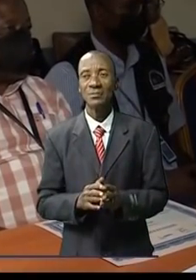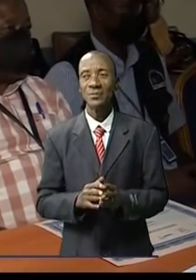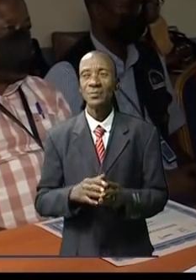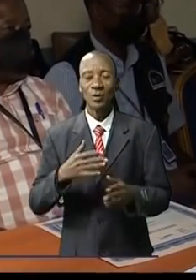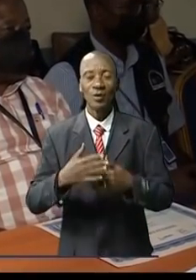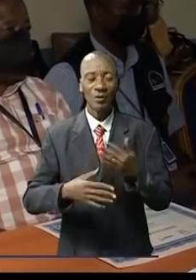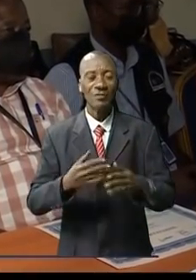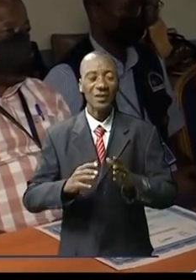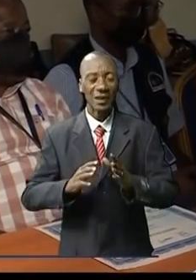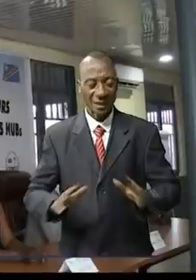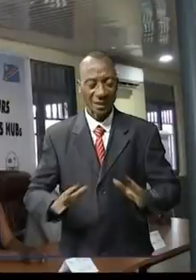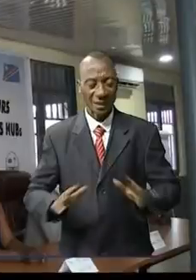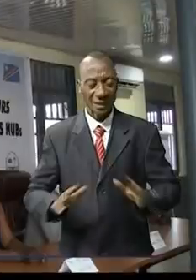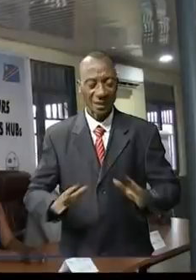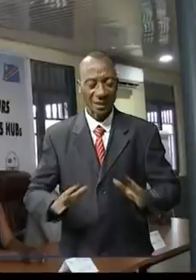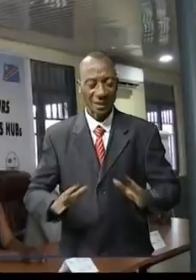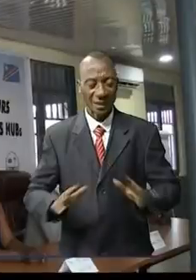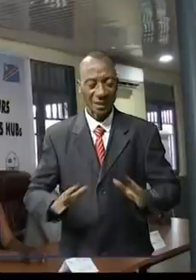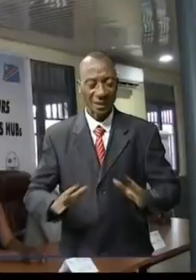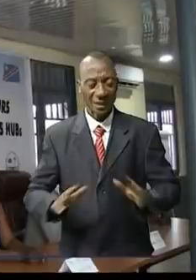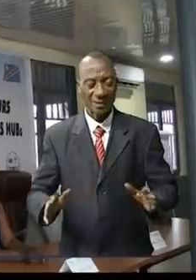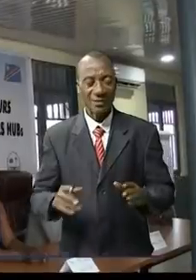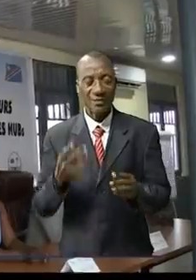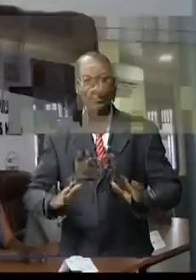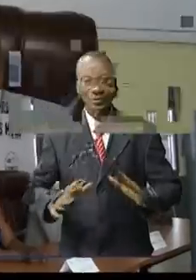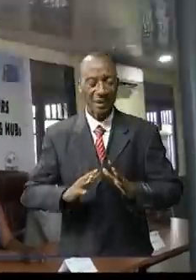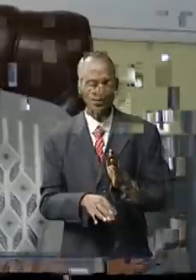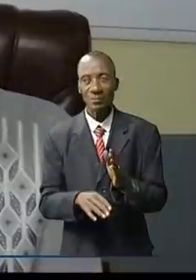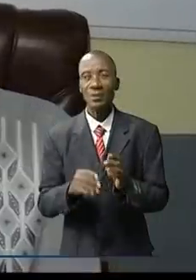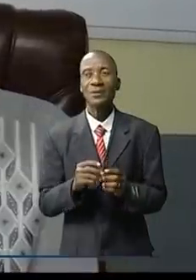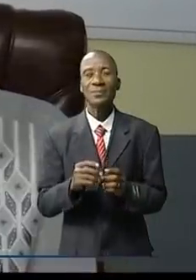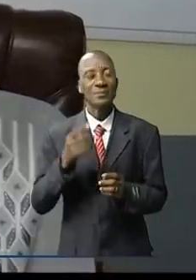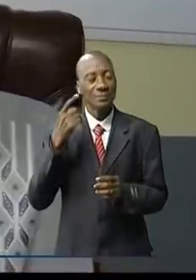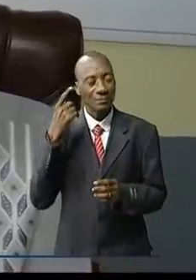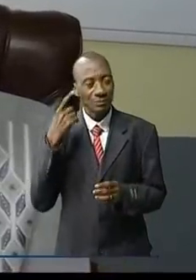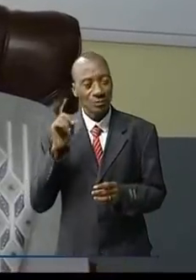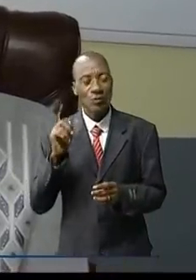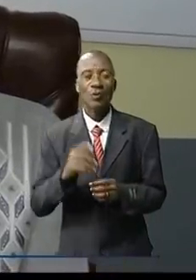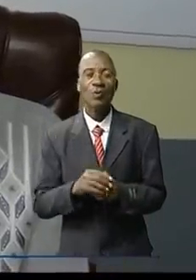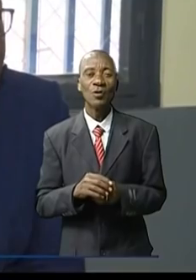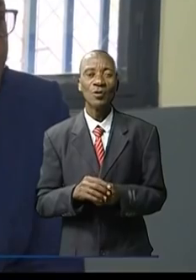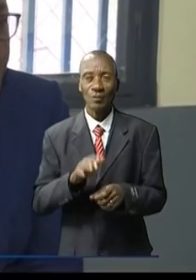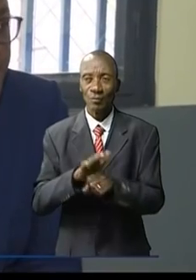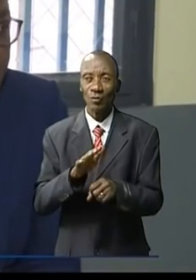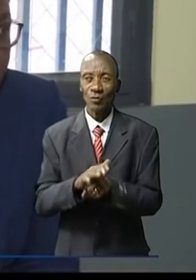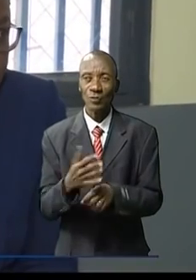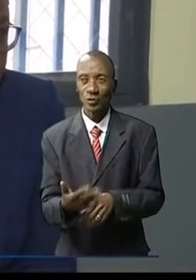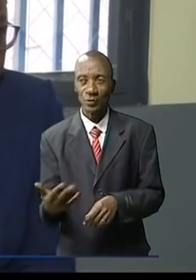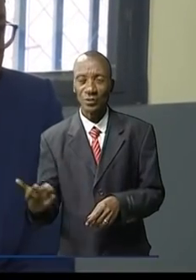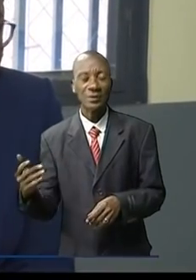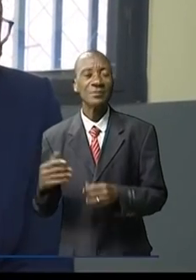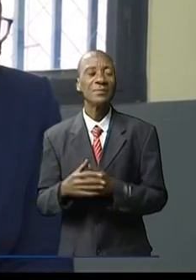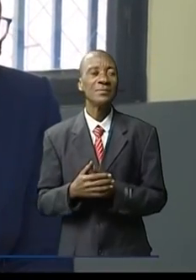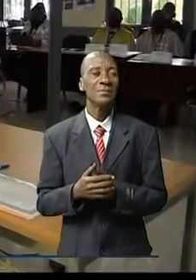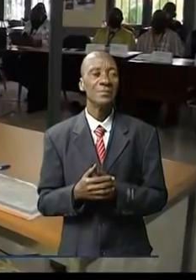pour contribuer à l'amélioration des interventions genre et droits humains en lien avec le VIH